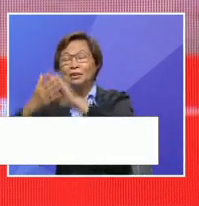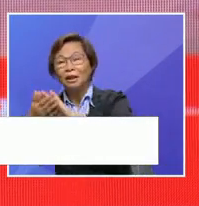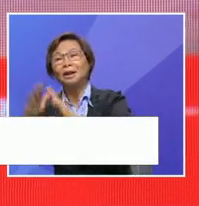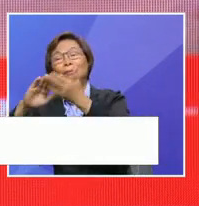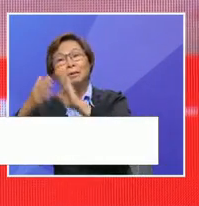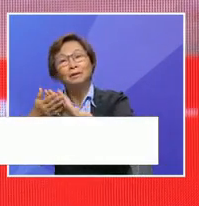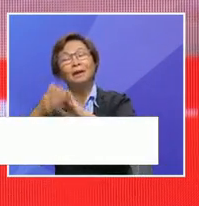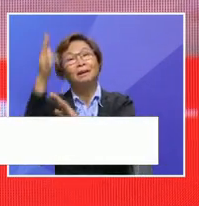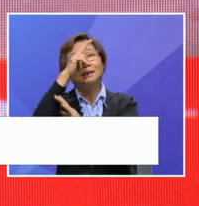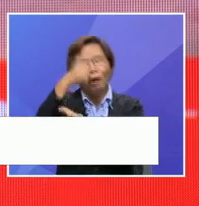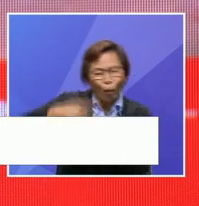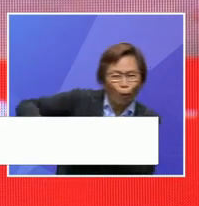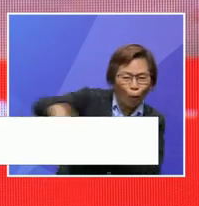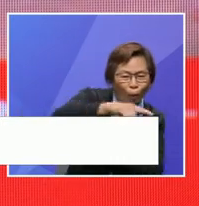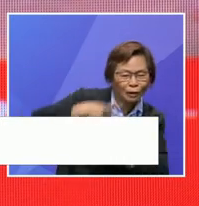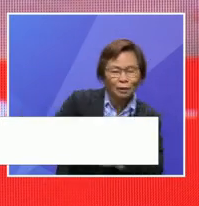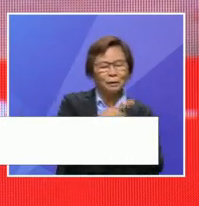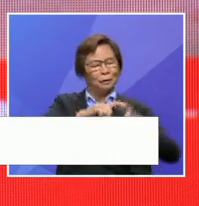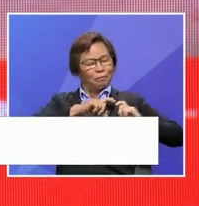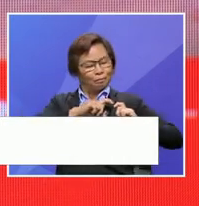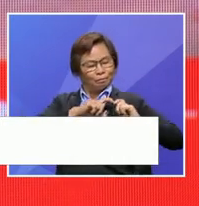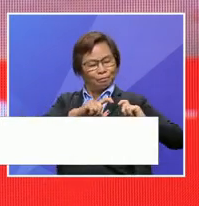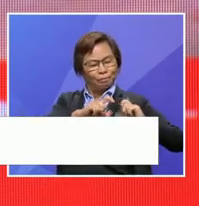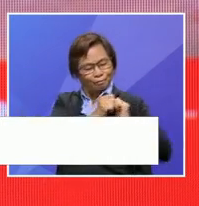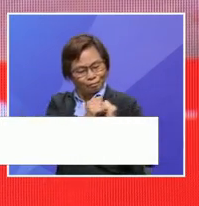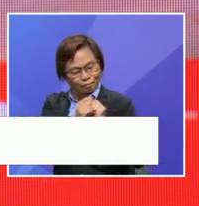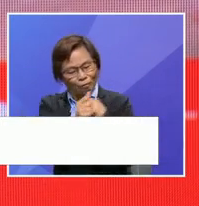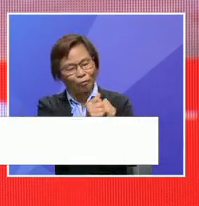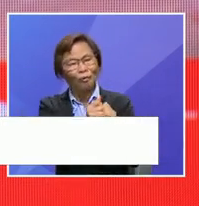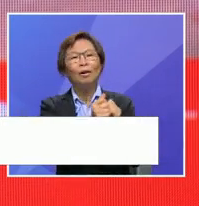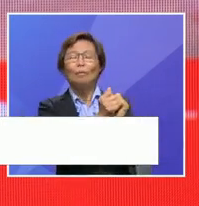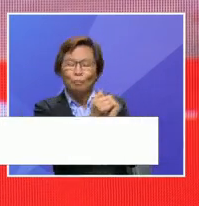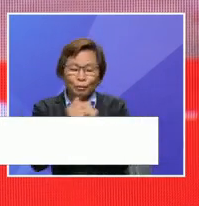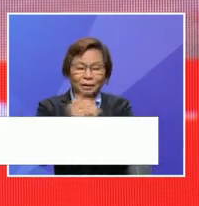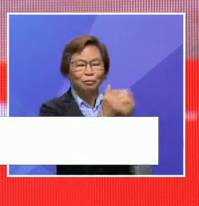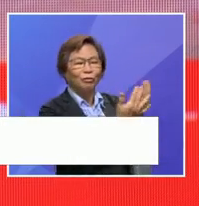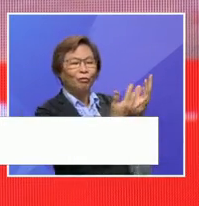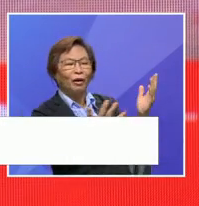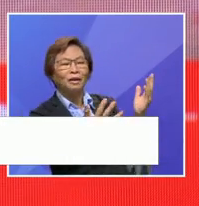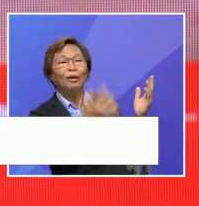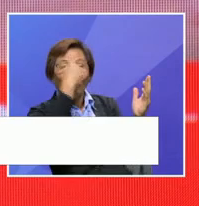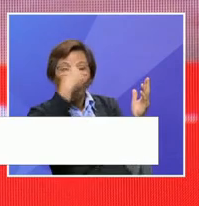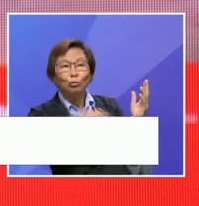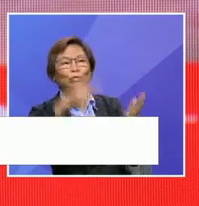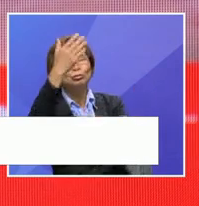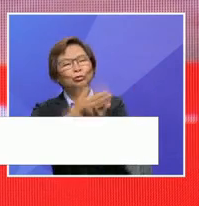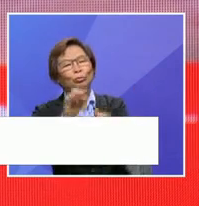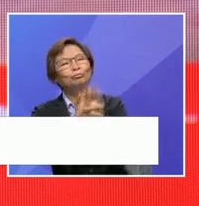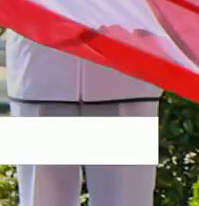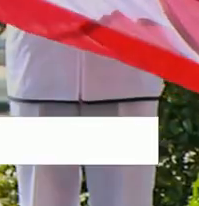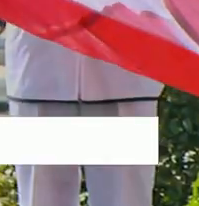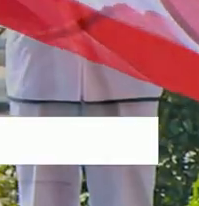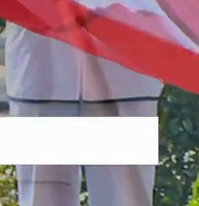Seaworld jadi kita semua harus perhatiin bersama-sama dengan front lines untuk memerangi komik